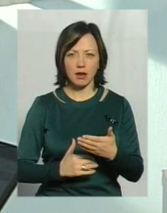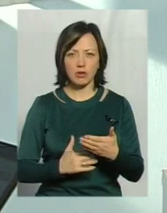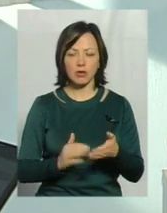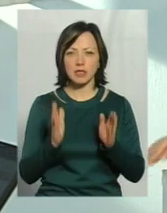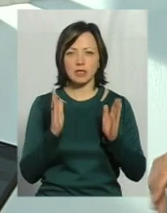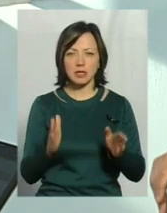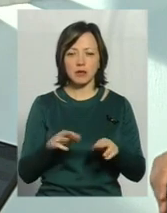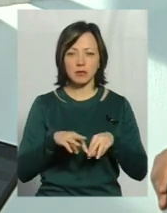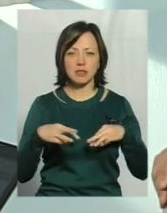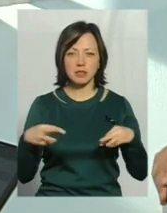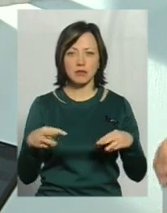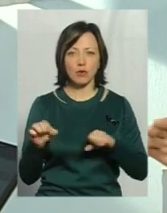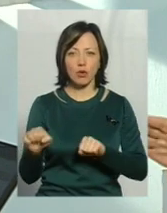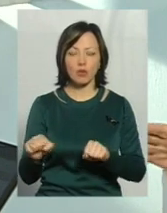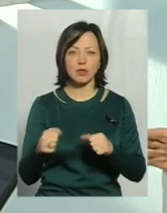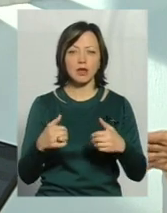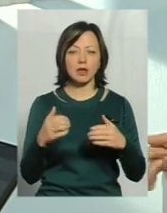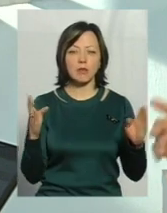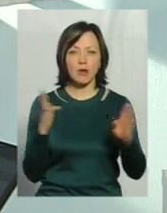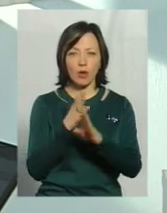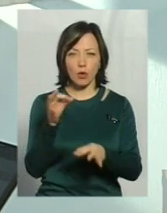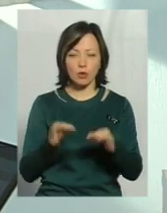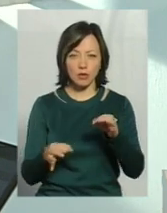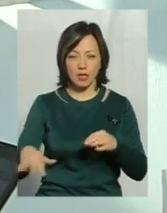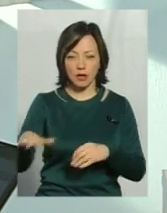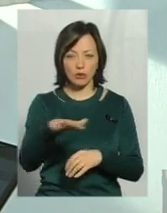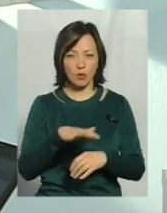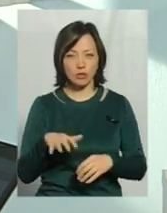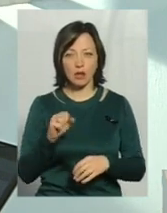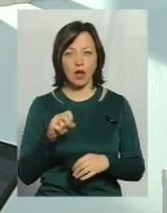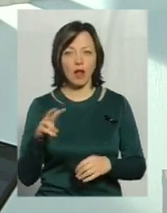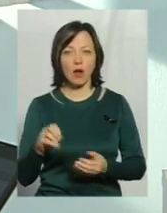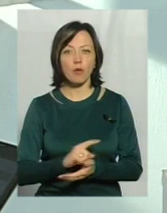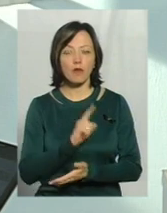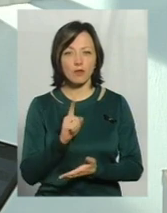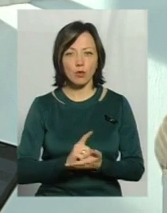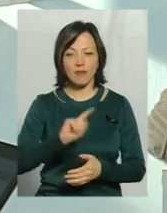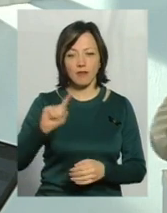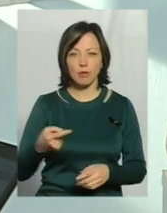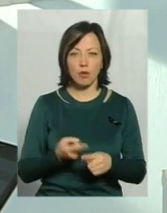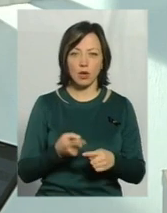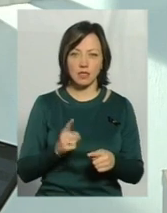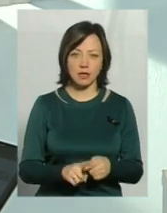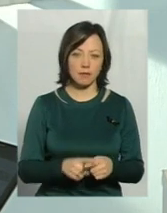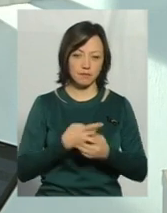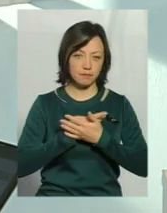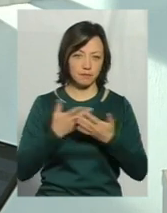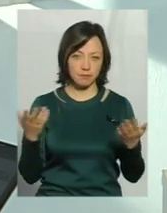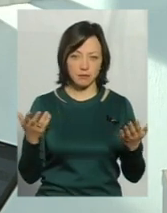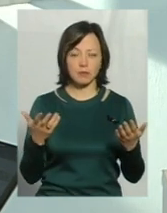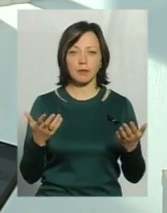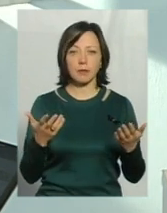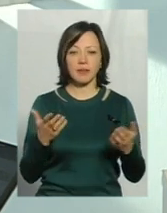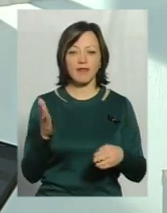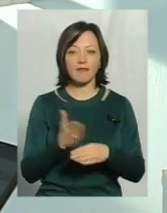Тільки Міністерство охорони навколишнього природного середовища. Але обов'язкова вимога, це йде дуже відкрито. І